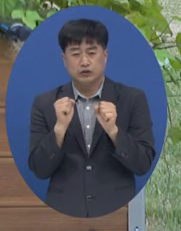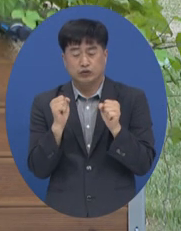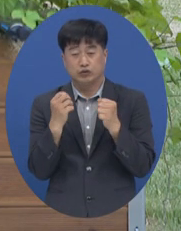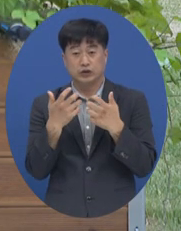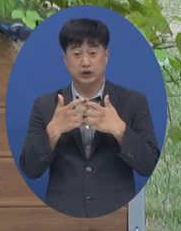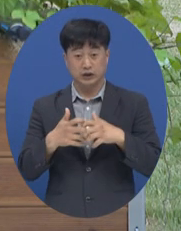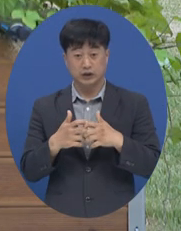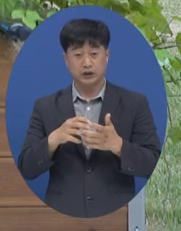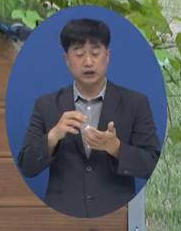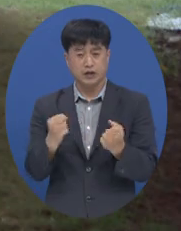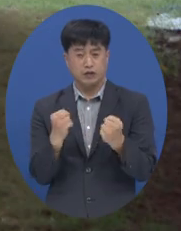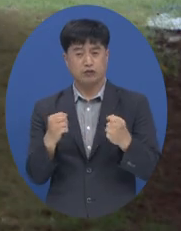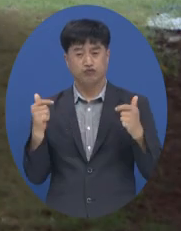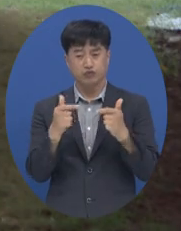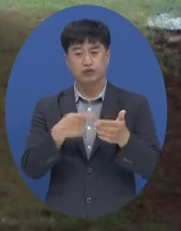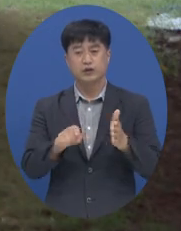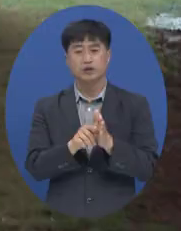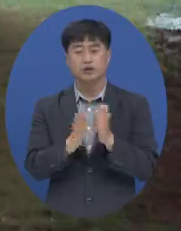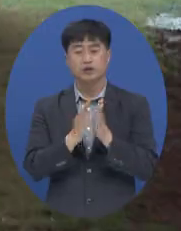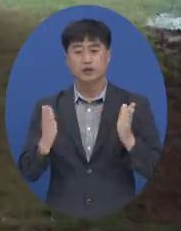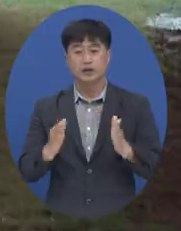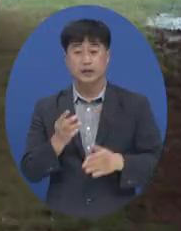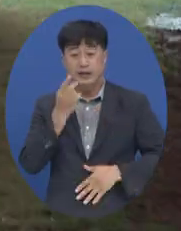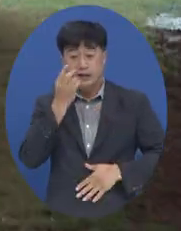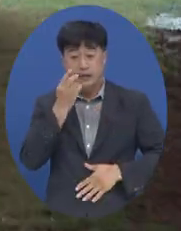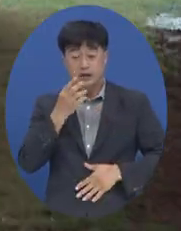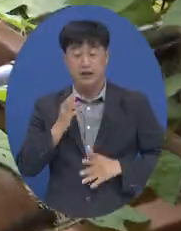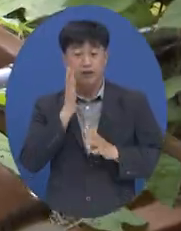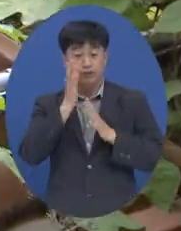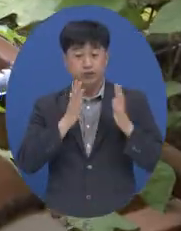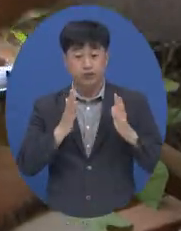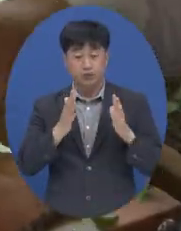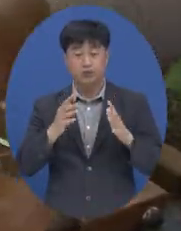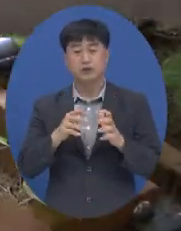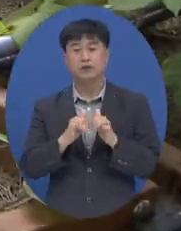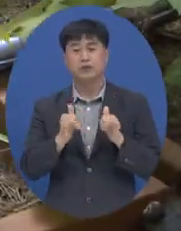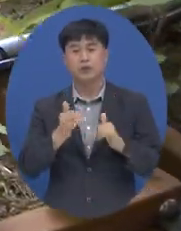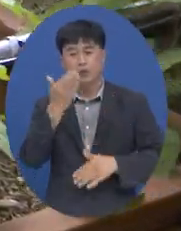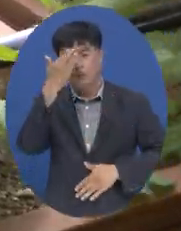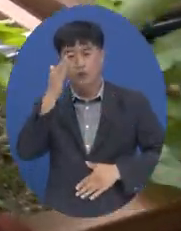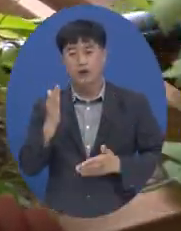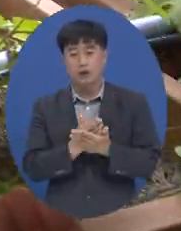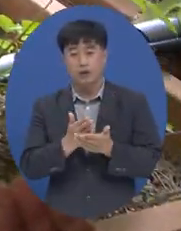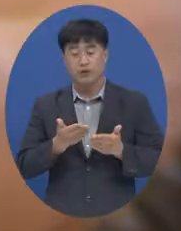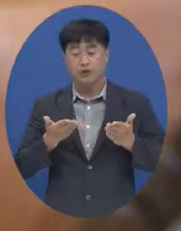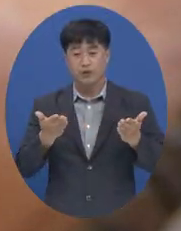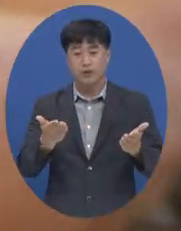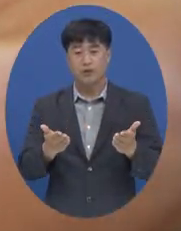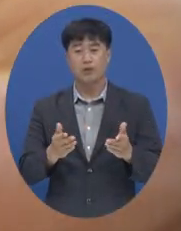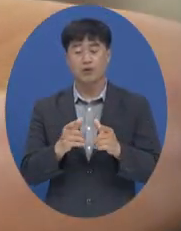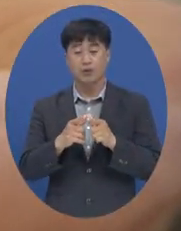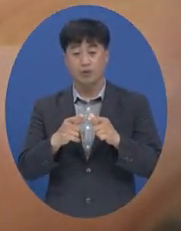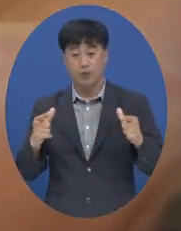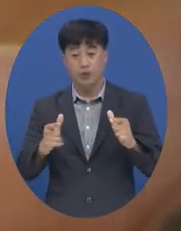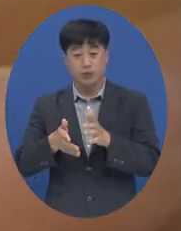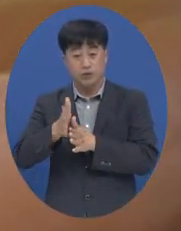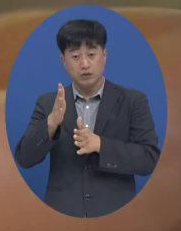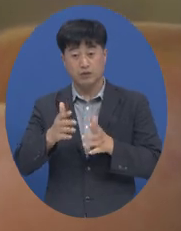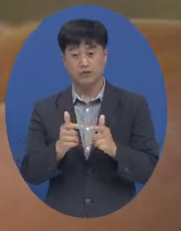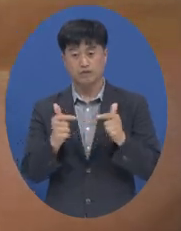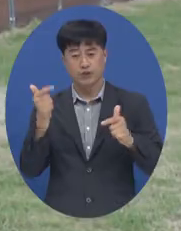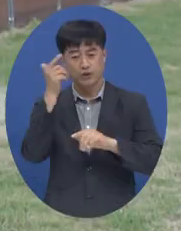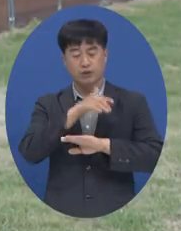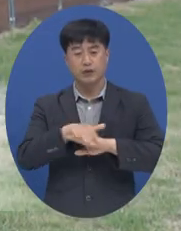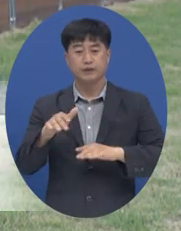위해 시작했습니다. 씨앗과 모종도 주민들에게 무료로 나눠줘 민간 시설에도 확대하도록 할